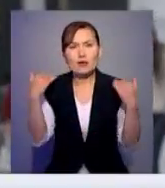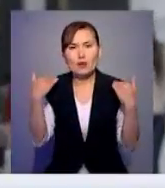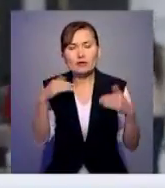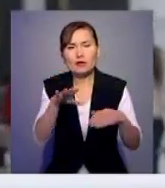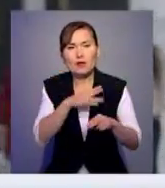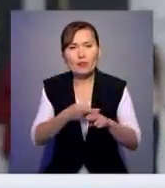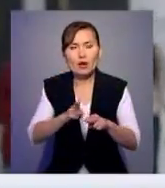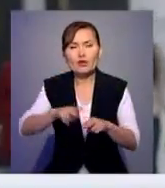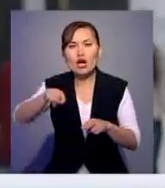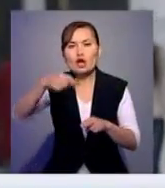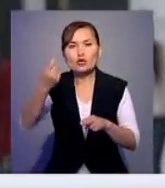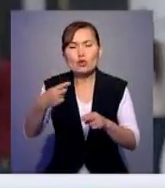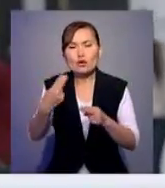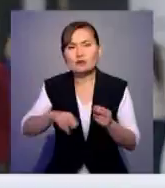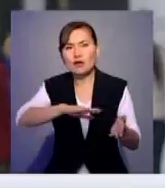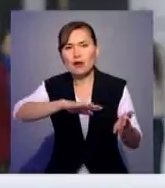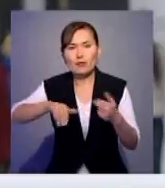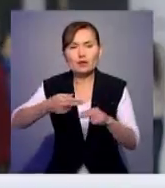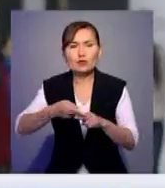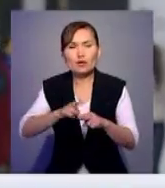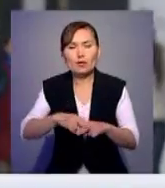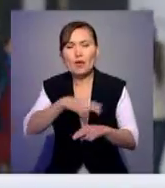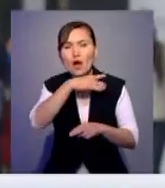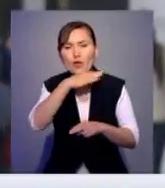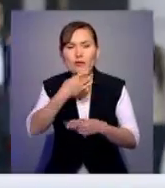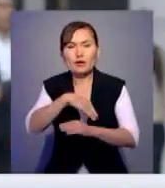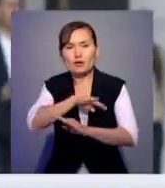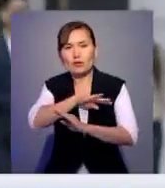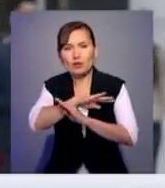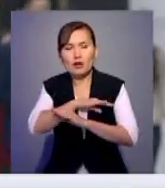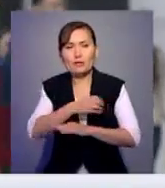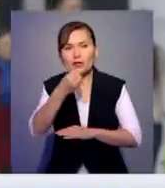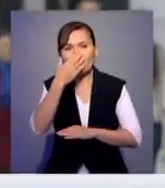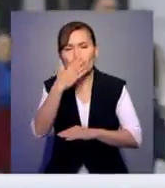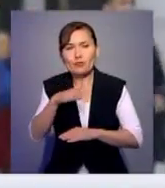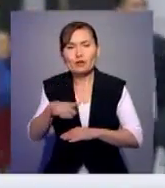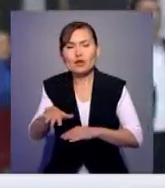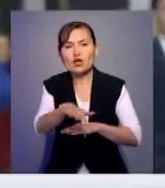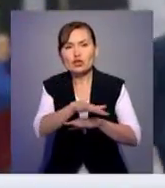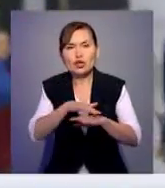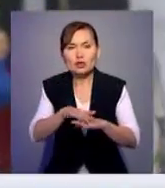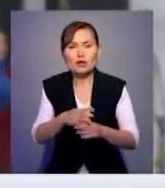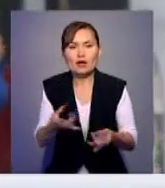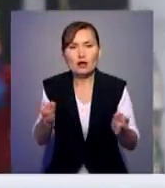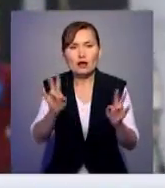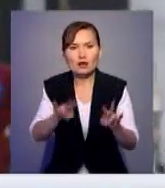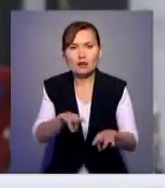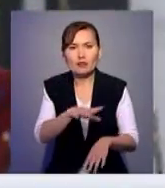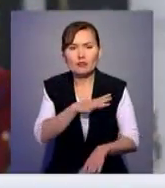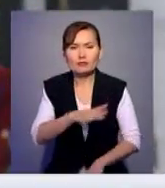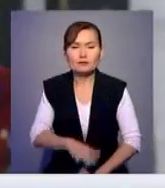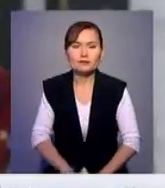Соғыстан кейін олардың кейбірі еліне қайтса, кейбірі сол жерде қалып жергілікті халықпен біте қайнасып кетті.